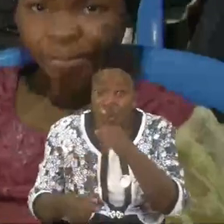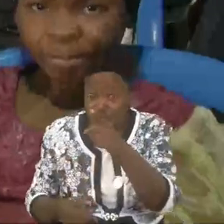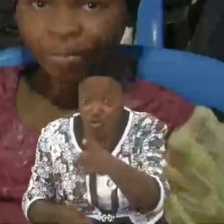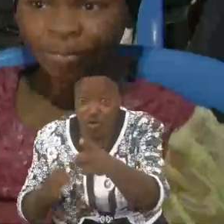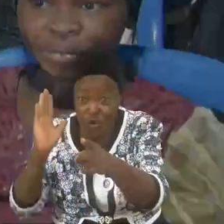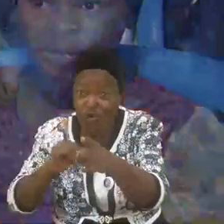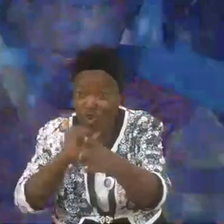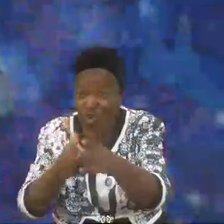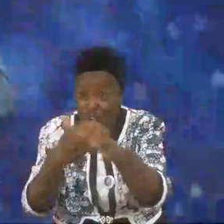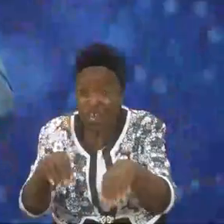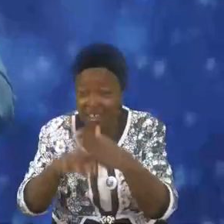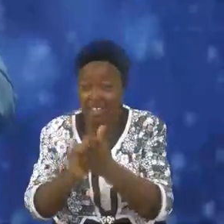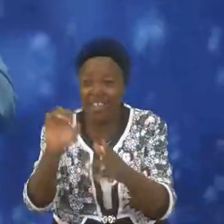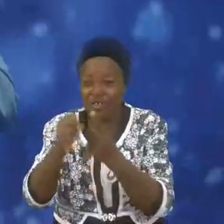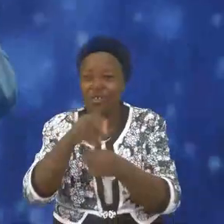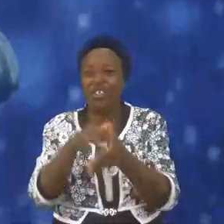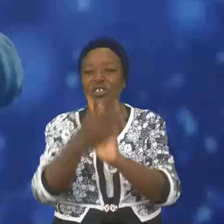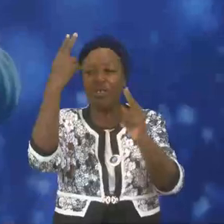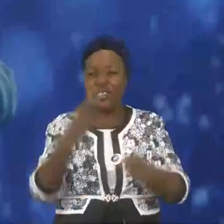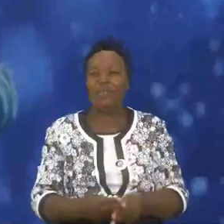mourras pas dans cette situation.